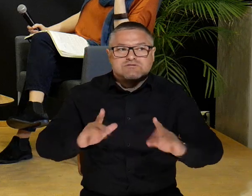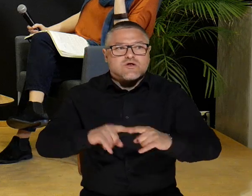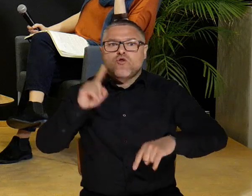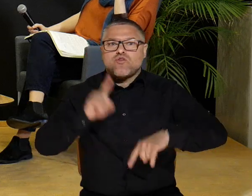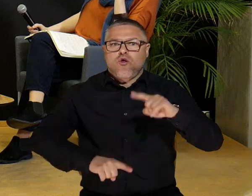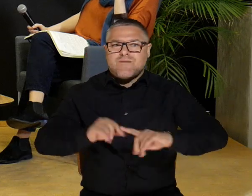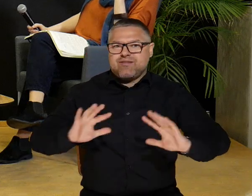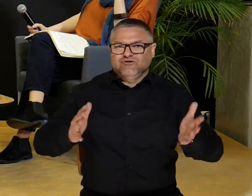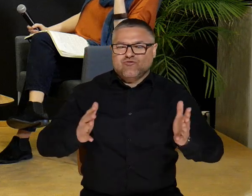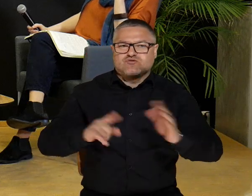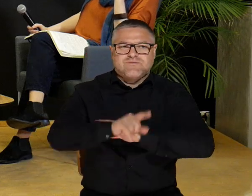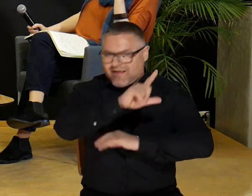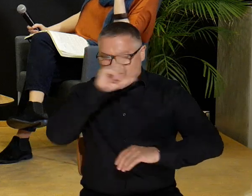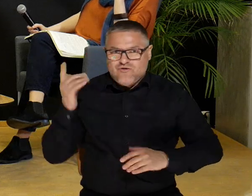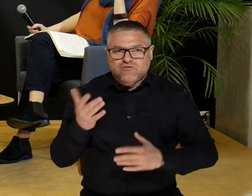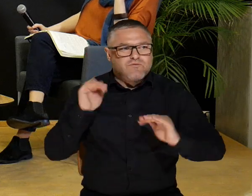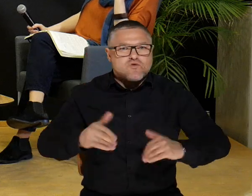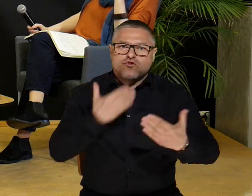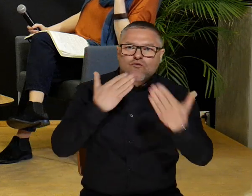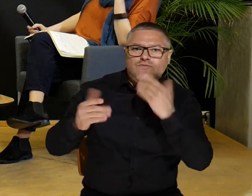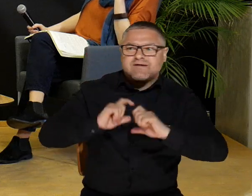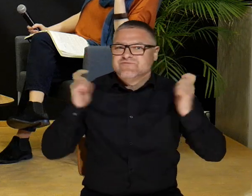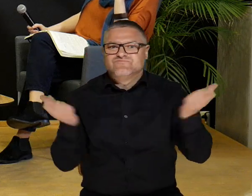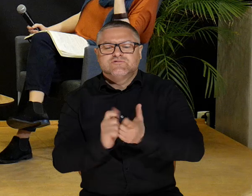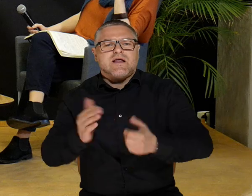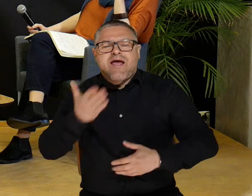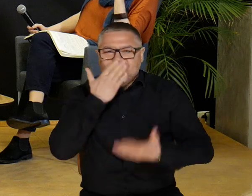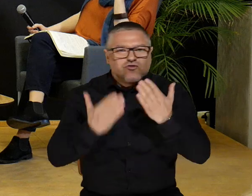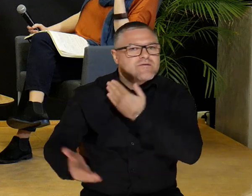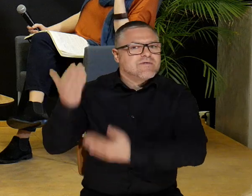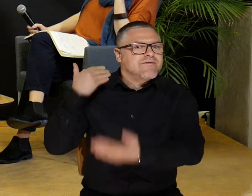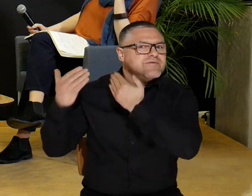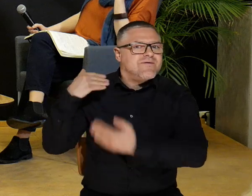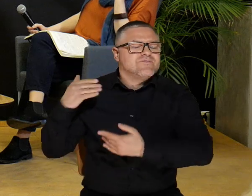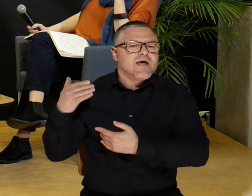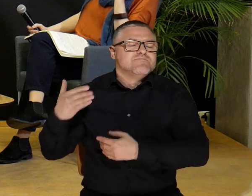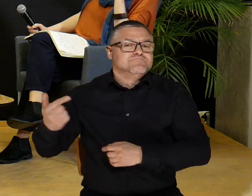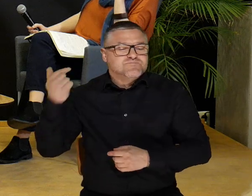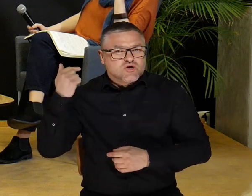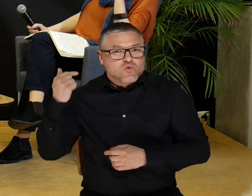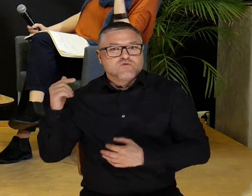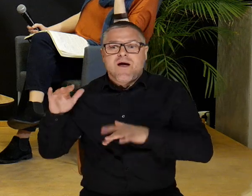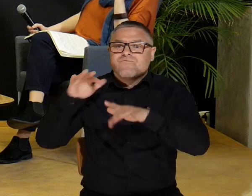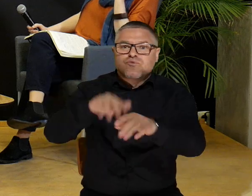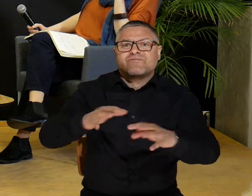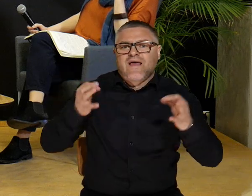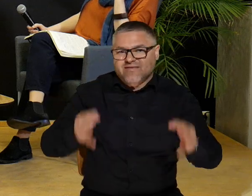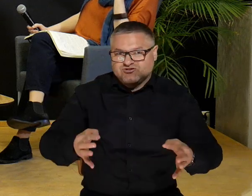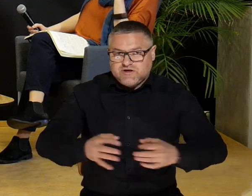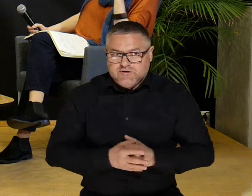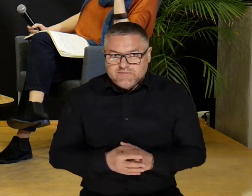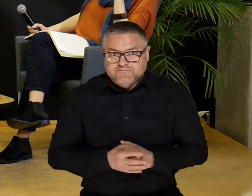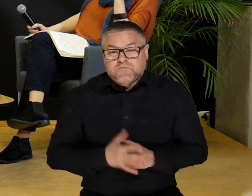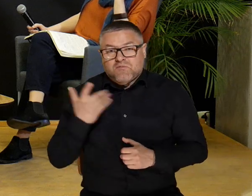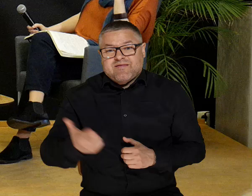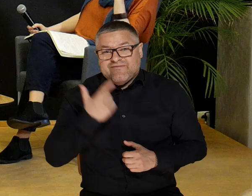ludzki. I żebyśmy mogli wszyscy porozmawiać o tym, jak ta przeszłość na nas wpływa. I taki był początek tej książki. A potem